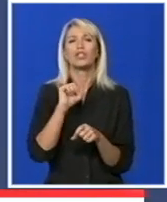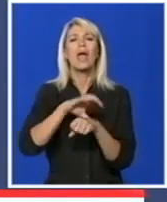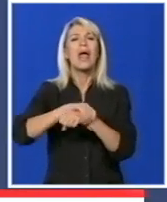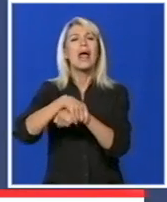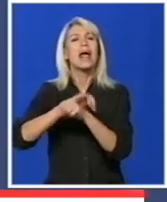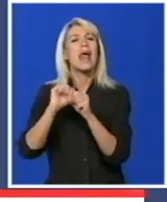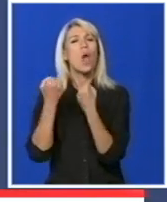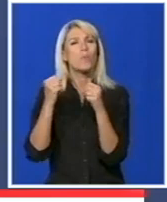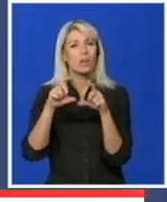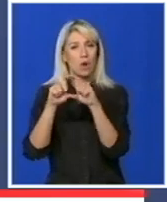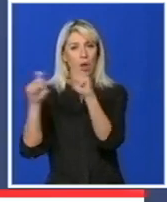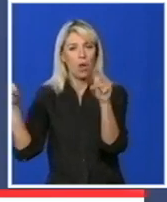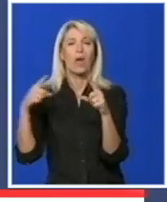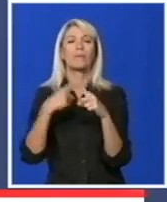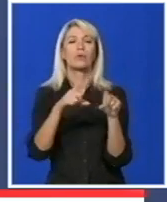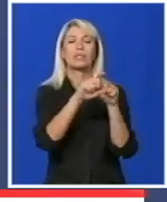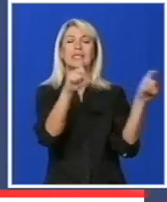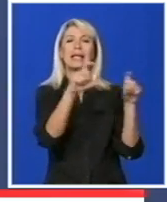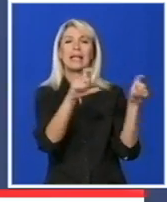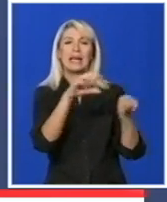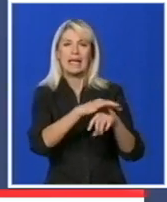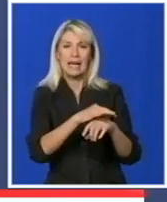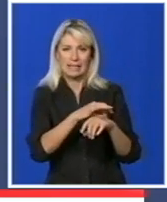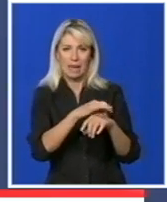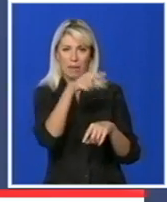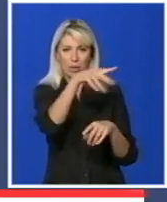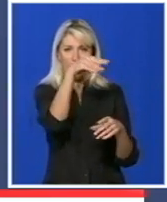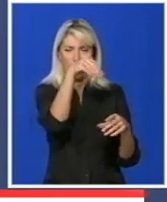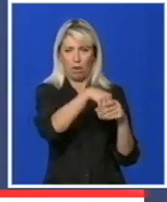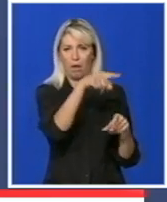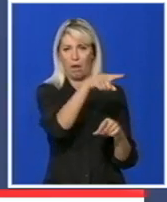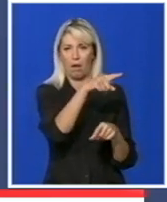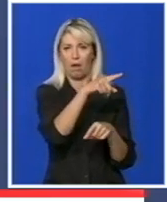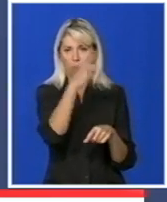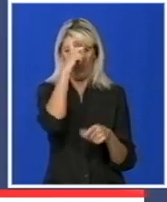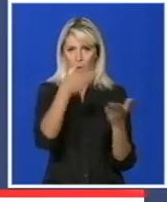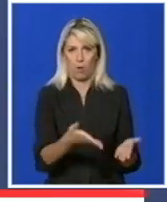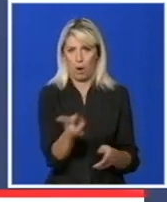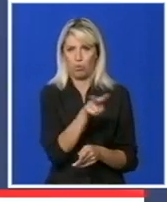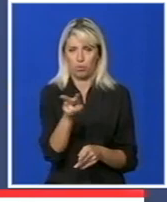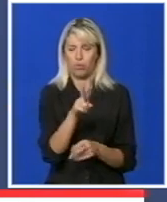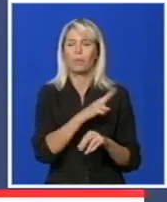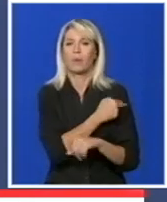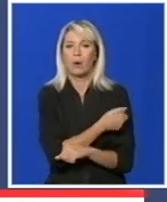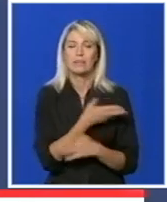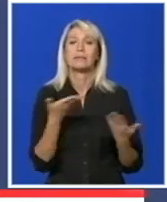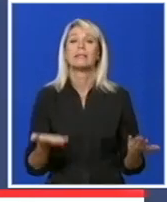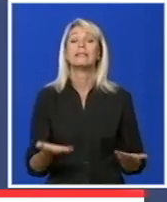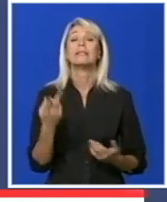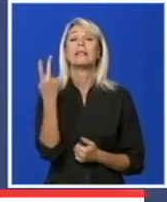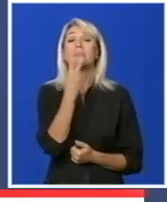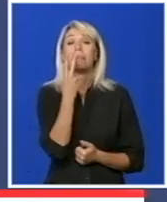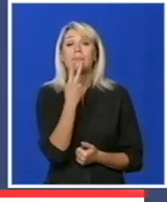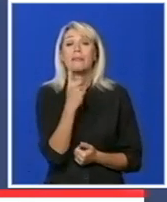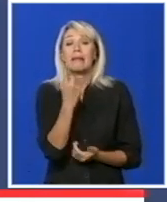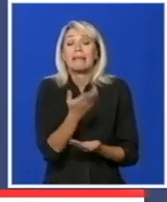i klinika za, za dermatovenerologiju u kliničkom ovde u Beogradu. Naravno, jedan